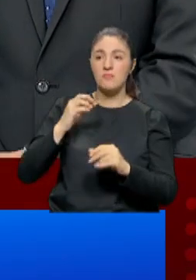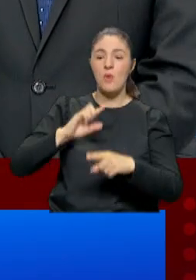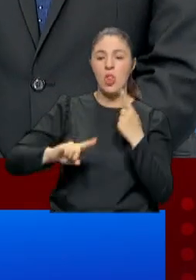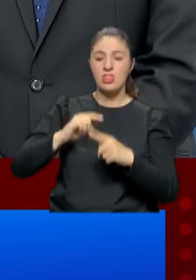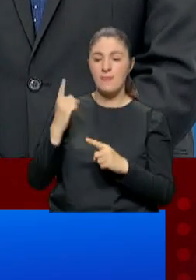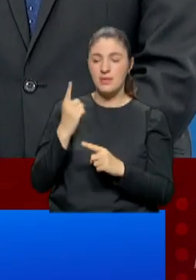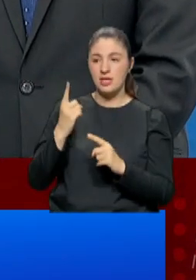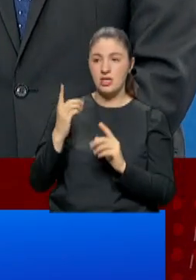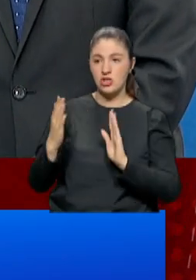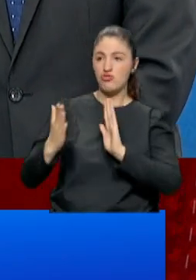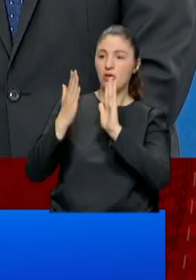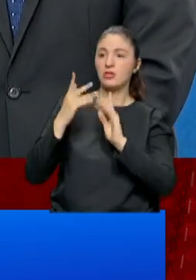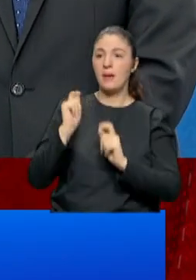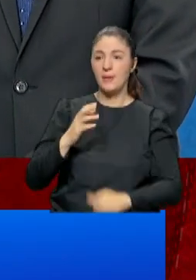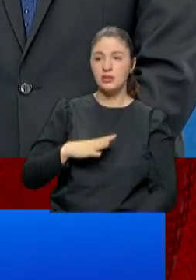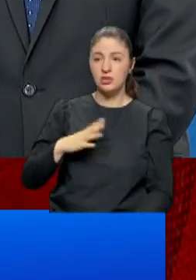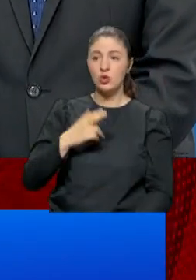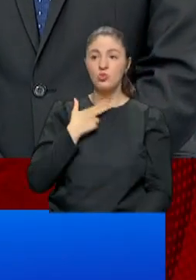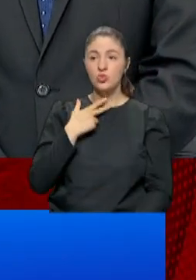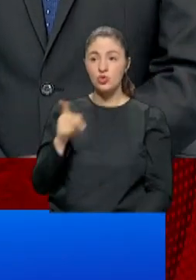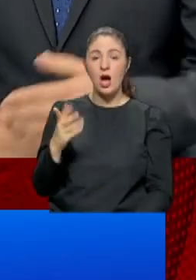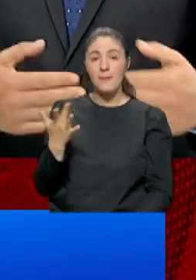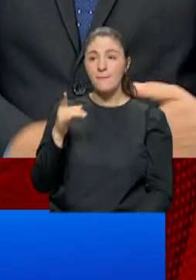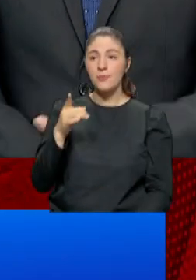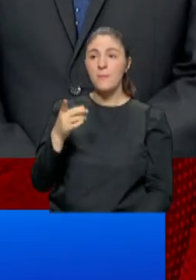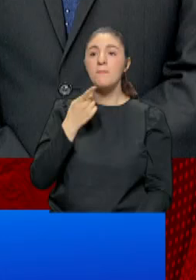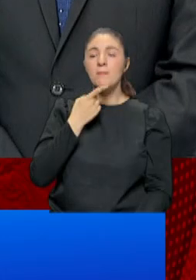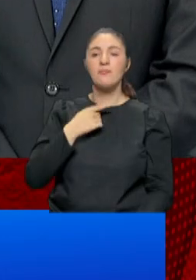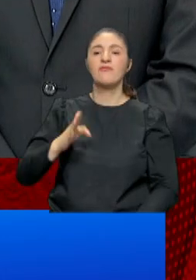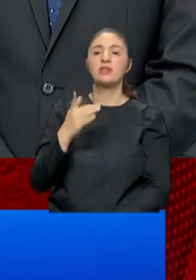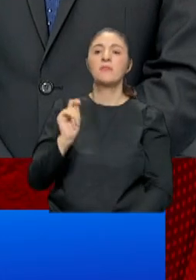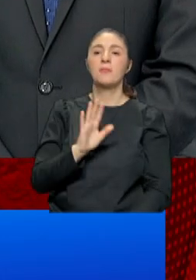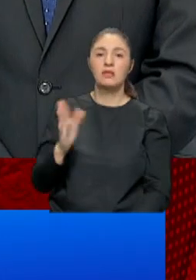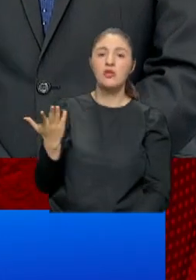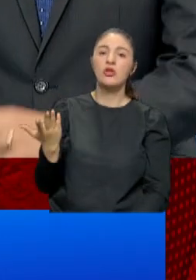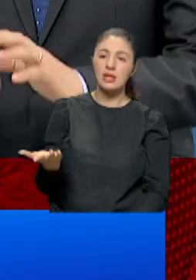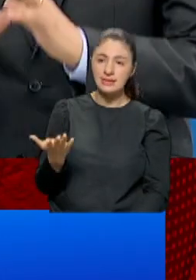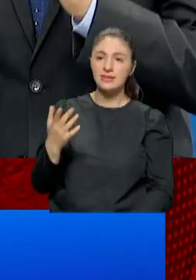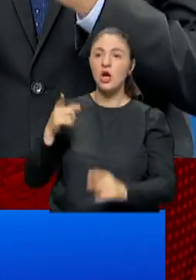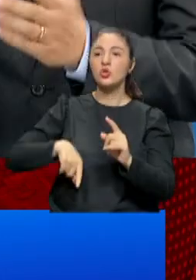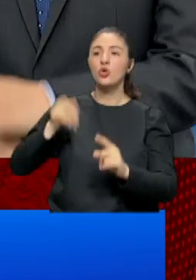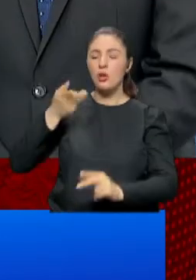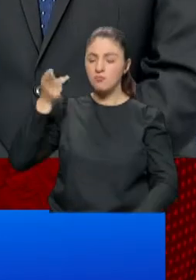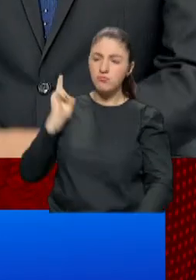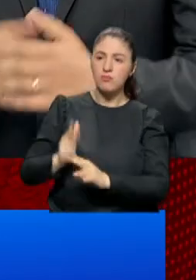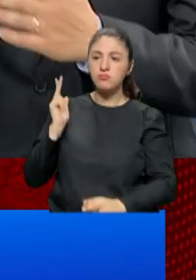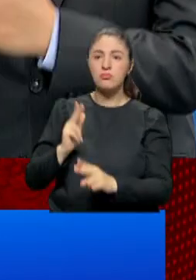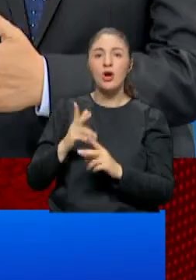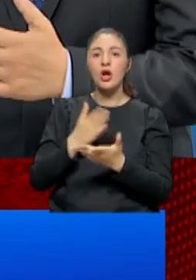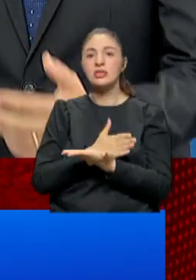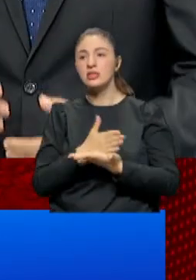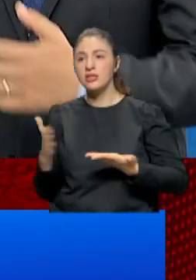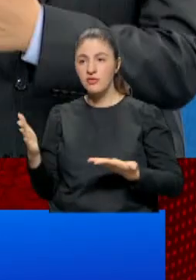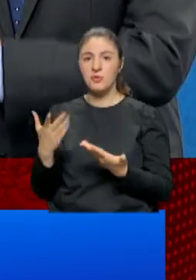Politik bir karşı duruş sergilemek istediler Rusya'ya Ama bu bağımlılıktan da vazgeçmediler Dolayısıyla günden birden bire